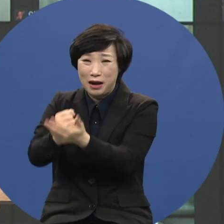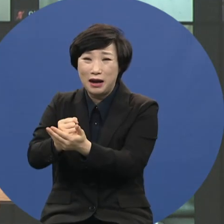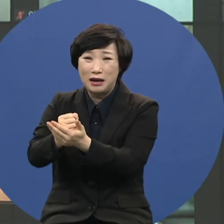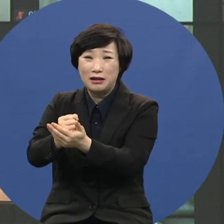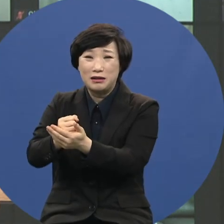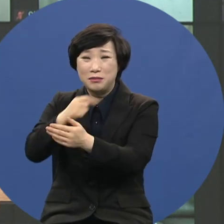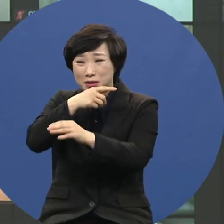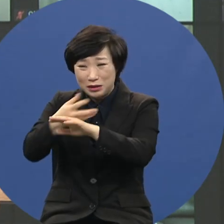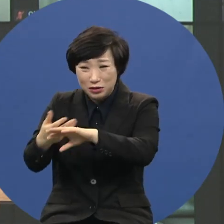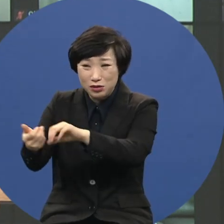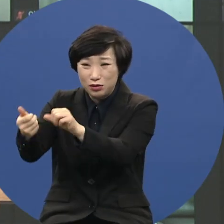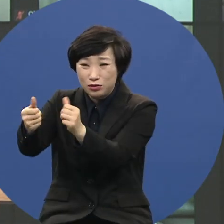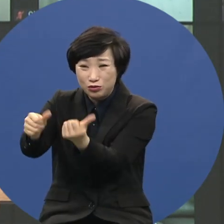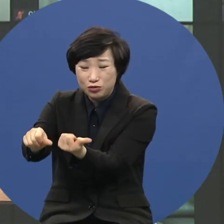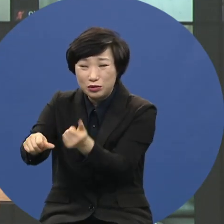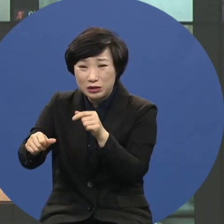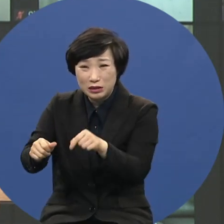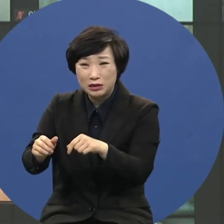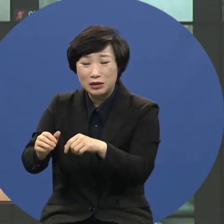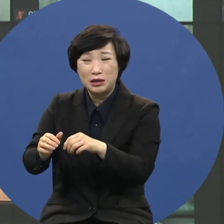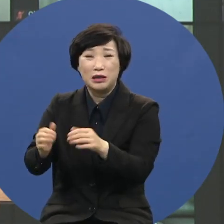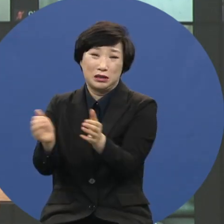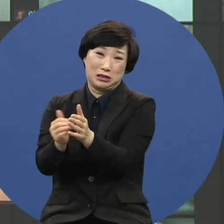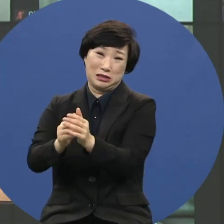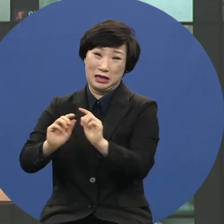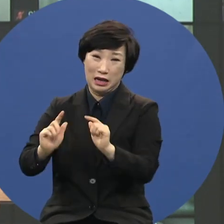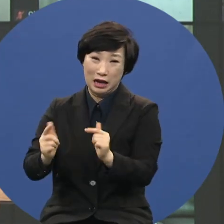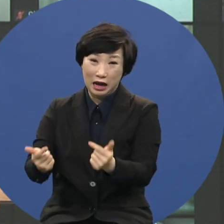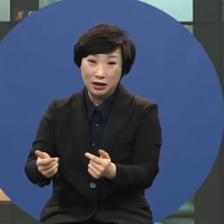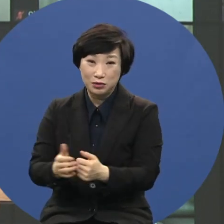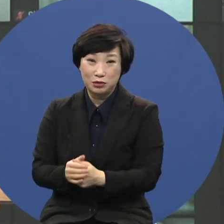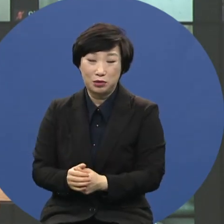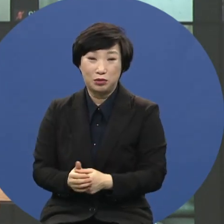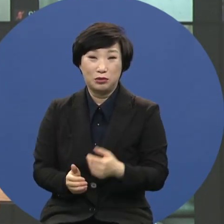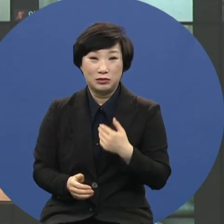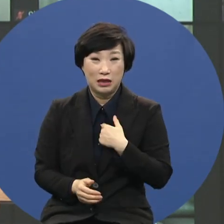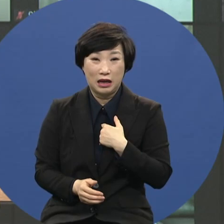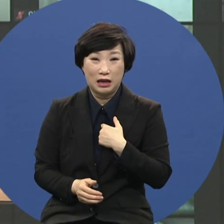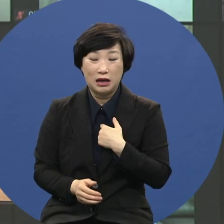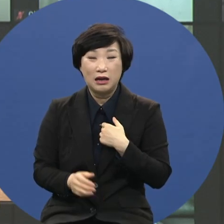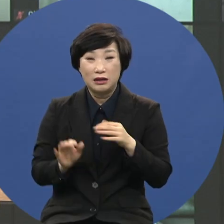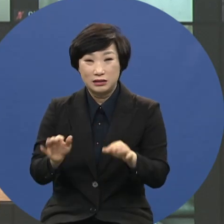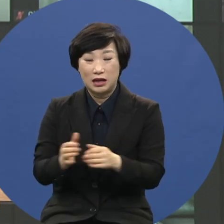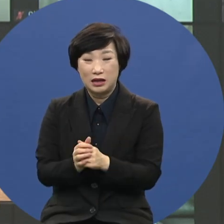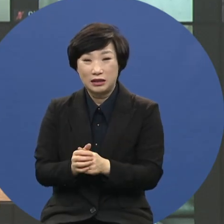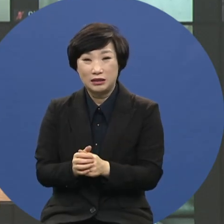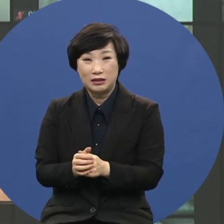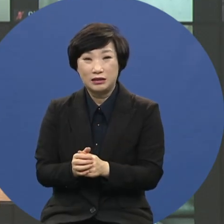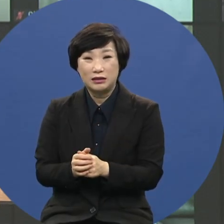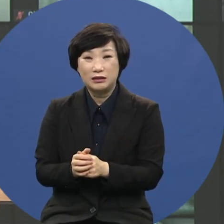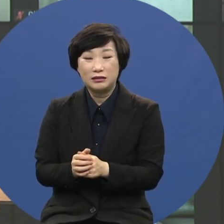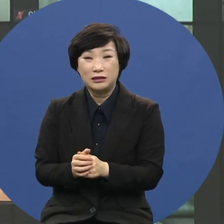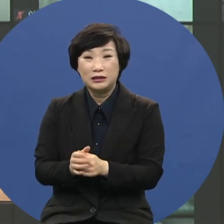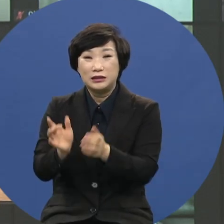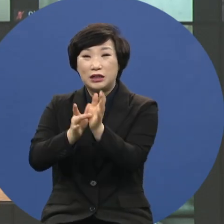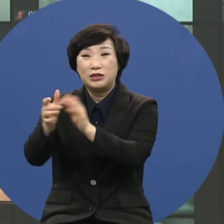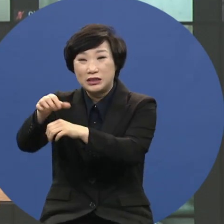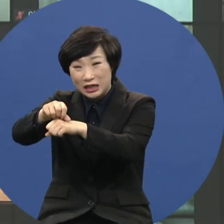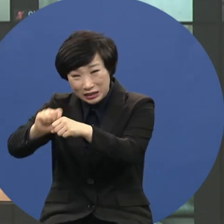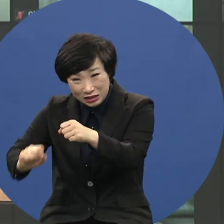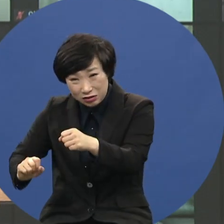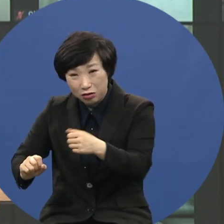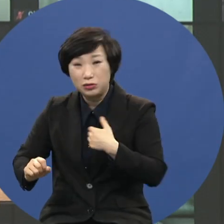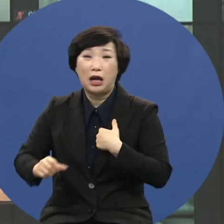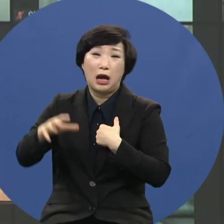찢어져 죽으시는 것뿐이 아니라 내가 찢는 그 살